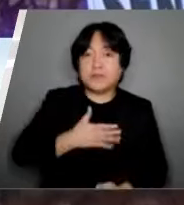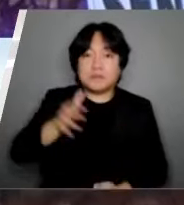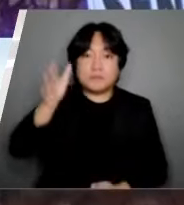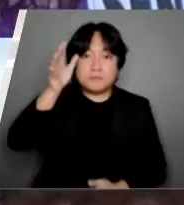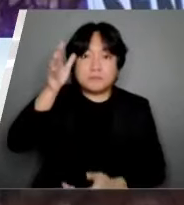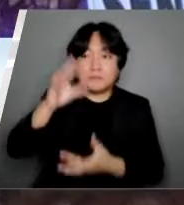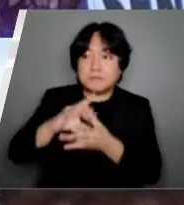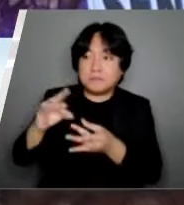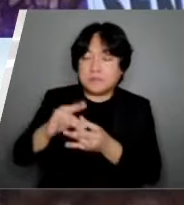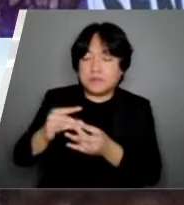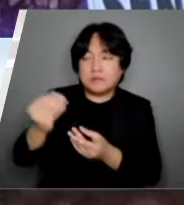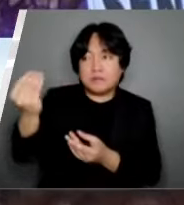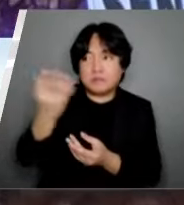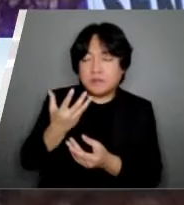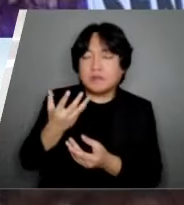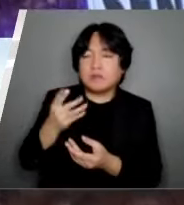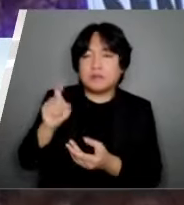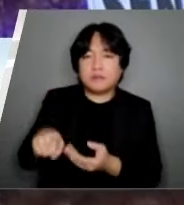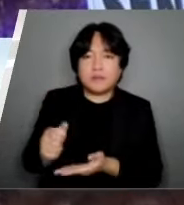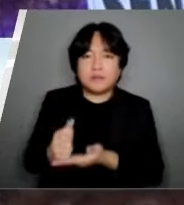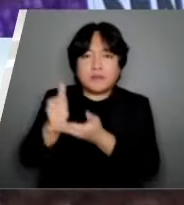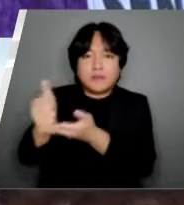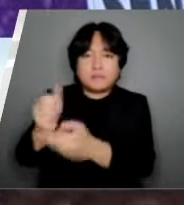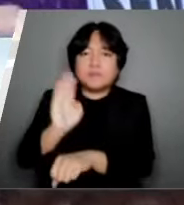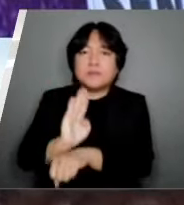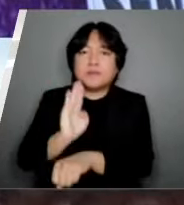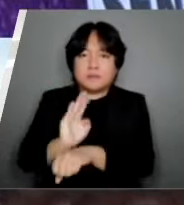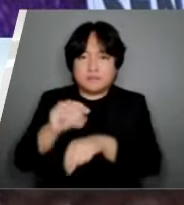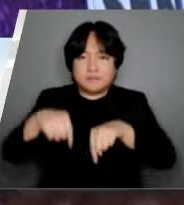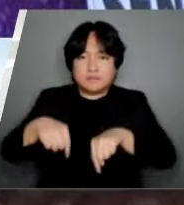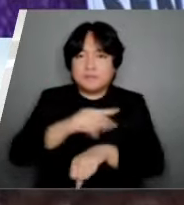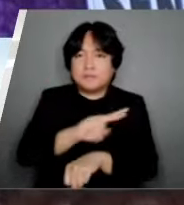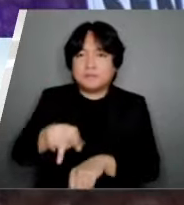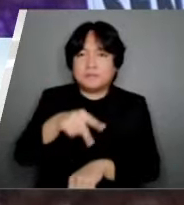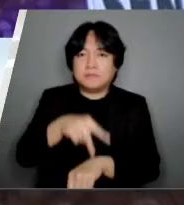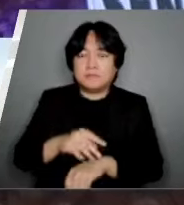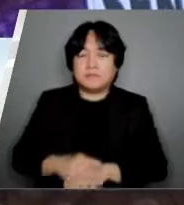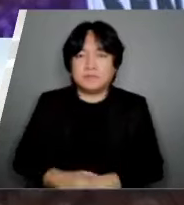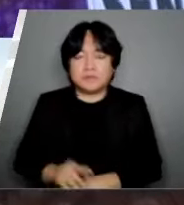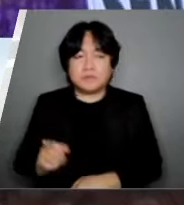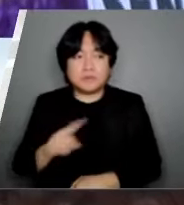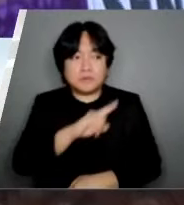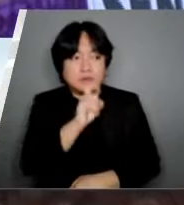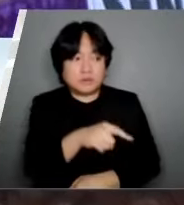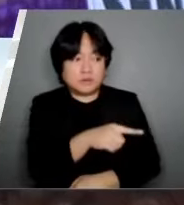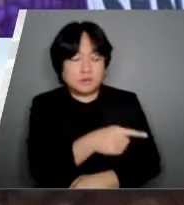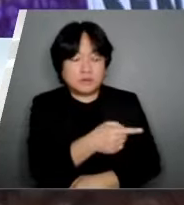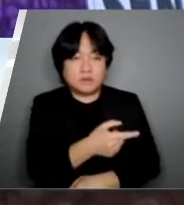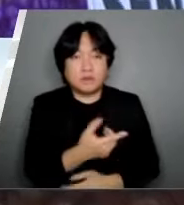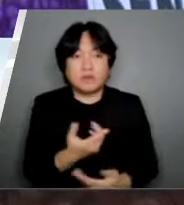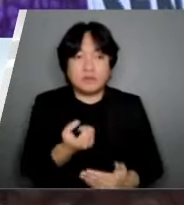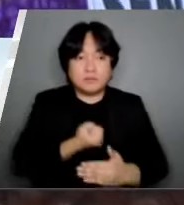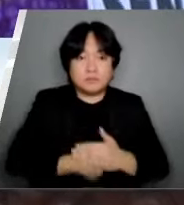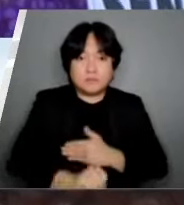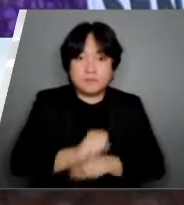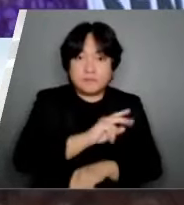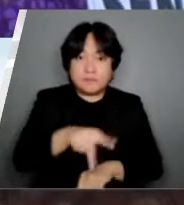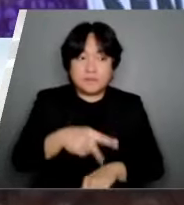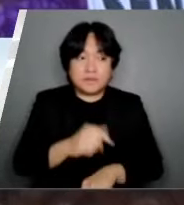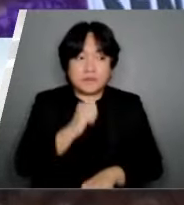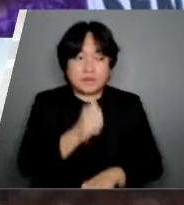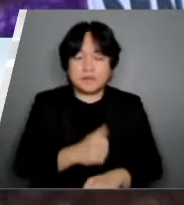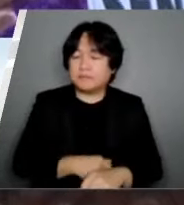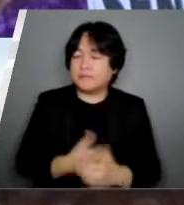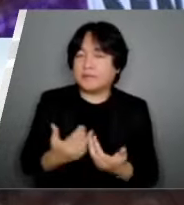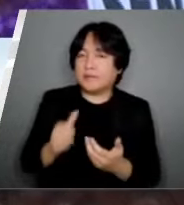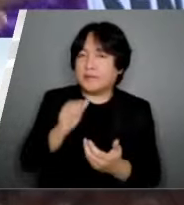pinanganak? Hindi po. Ako hindi. Okay. So, sabi nyo kanina, pagdating nyo dito 2001,